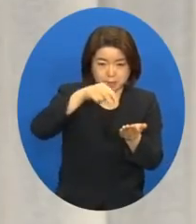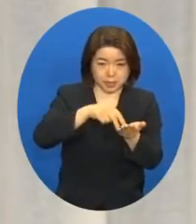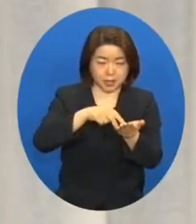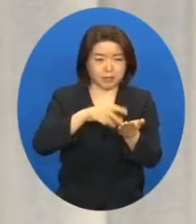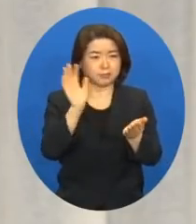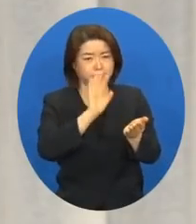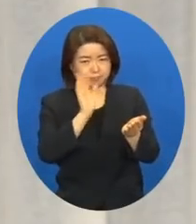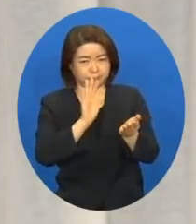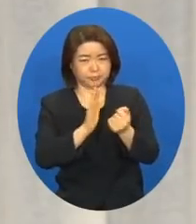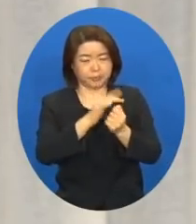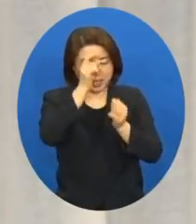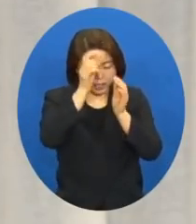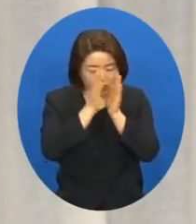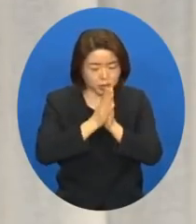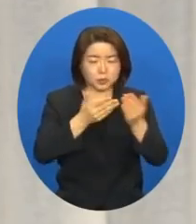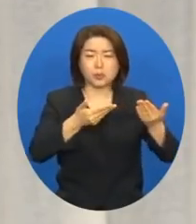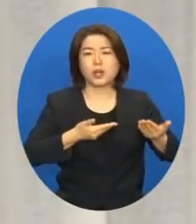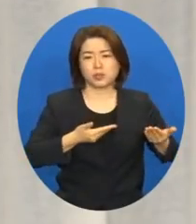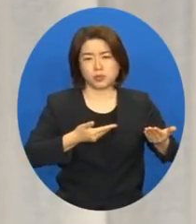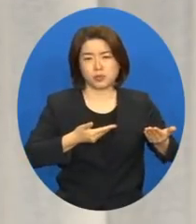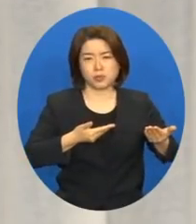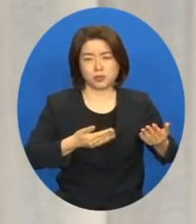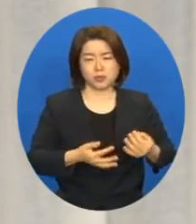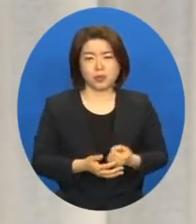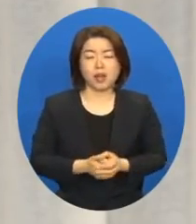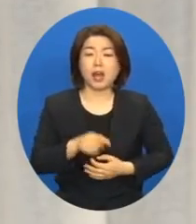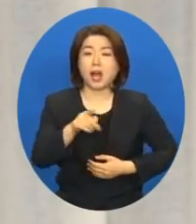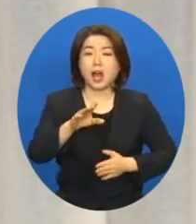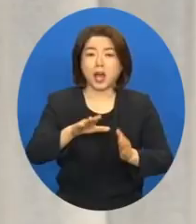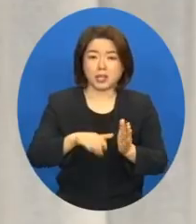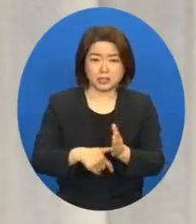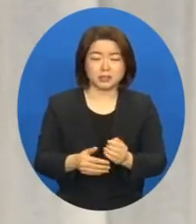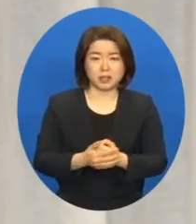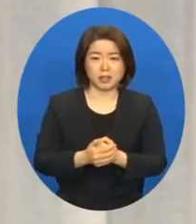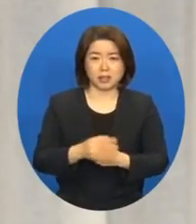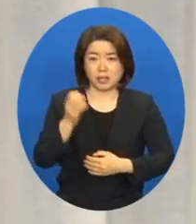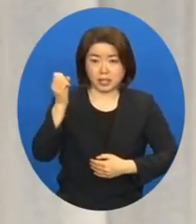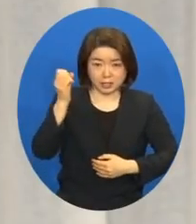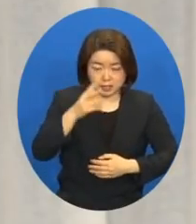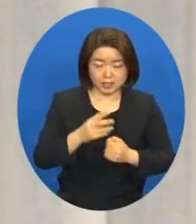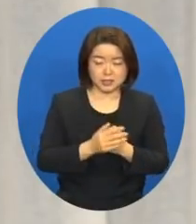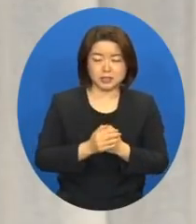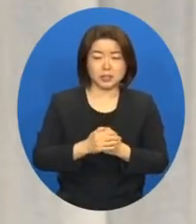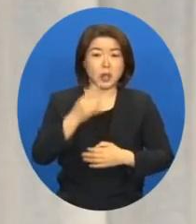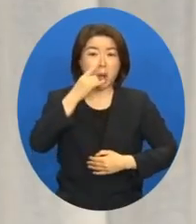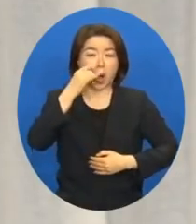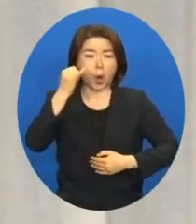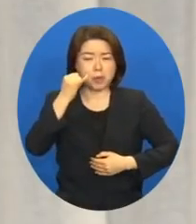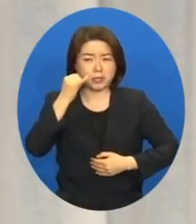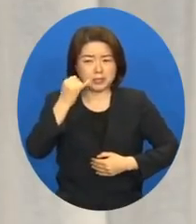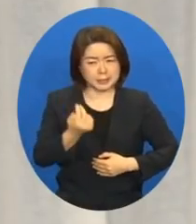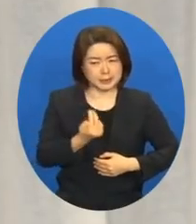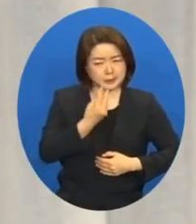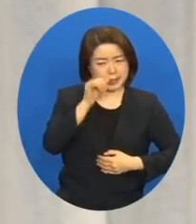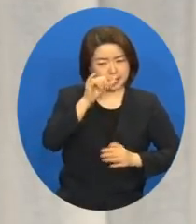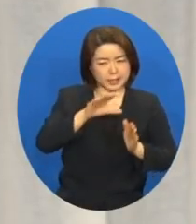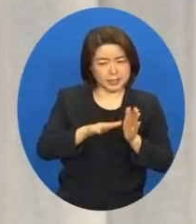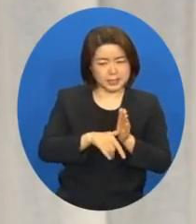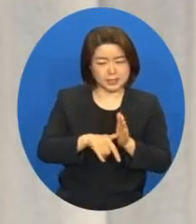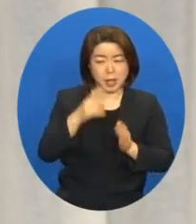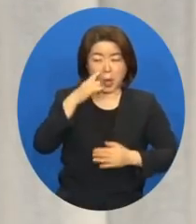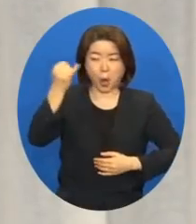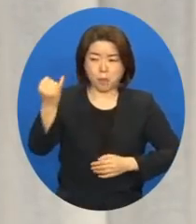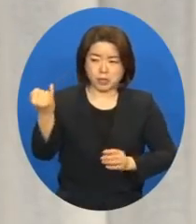가는 아들을 위해서 기도해 주셨습니다. 그때 다시 어머니를 살아서 만나 뵙지 못할 것 같은 마음이